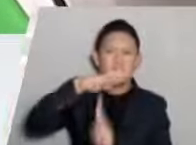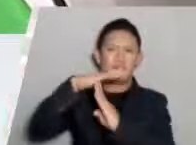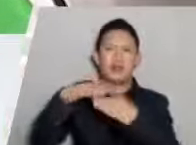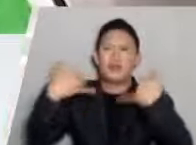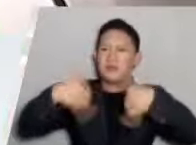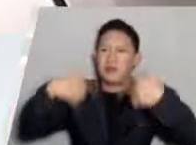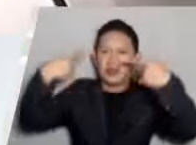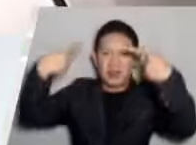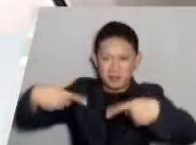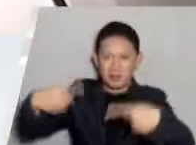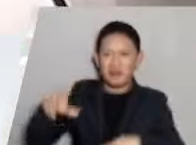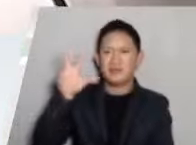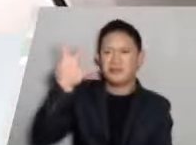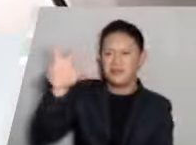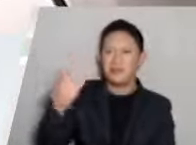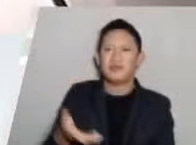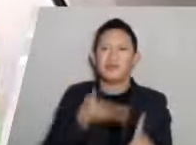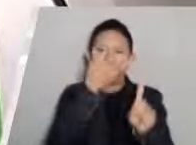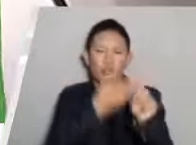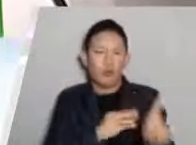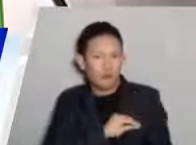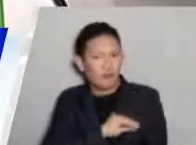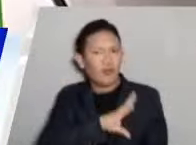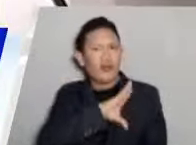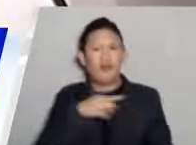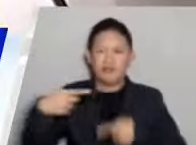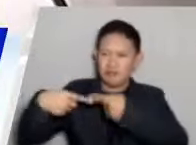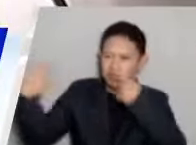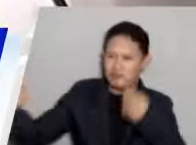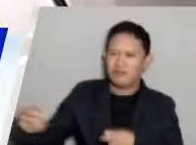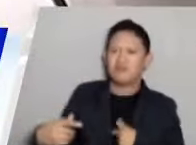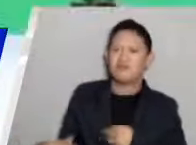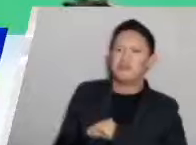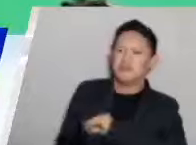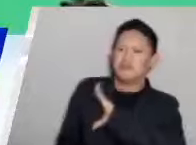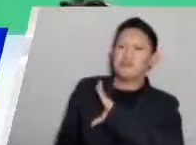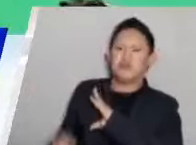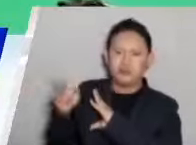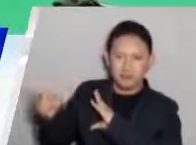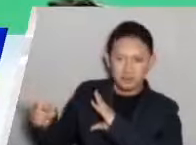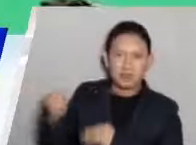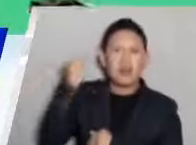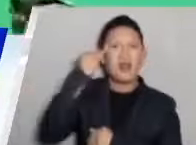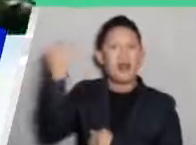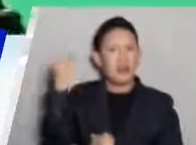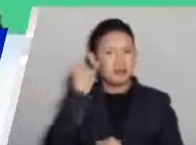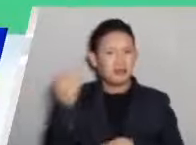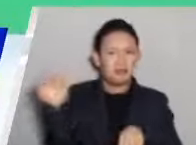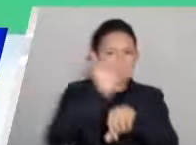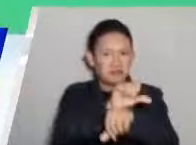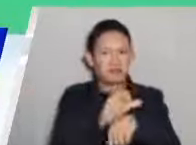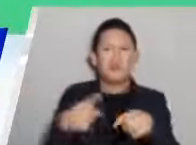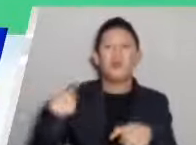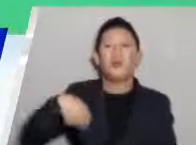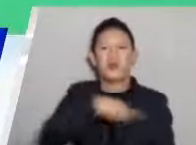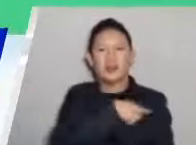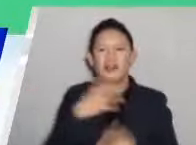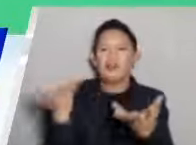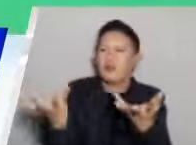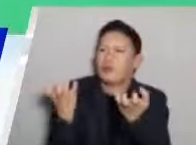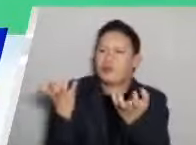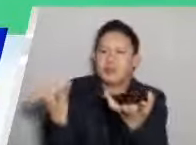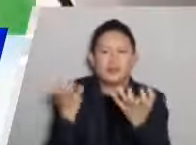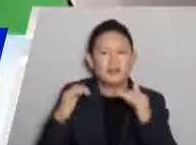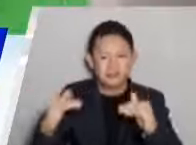kumpiyansa, yung kalaban, I mean, nakakaroon ng kumpiyansa, nakakaroon ng idea na kaya nila. So we would like to keep it grounded. Mga